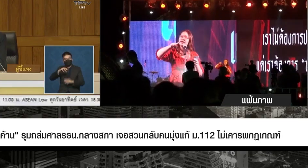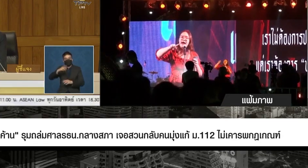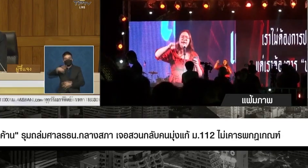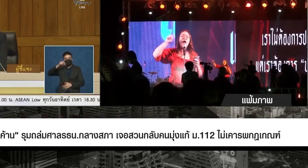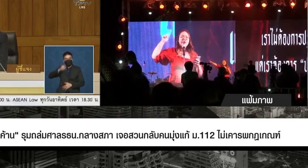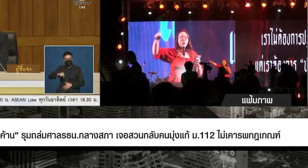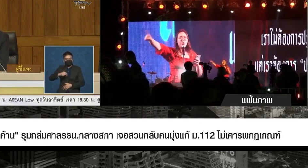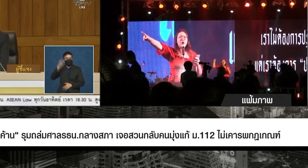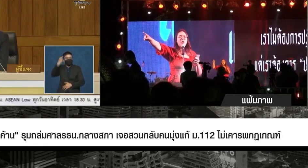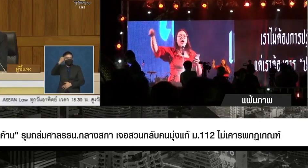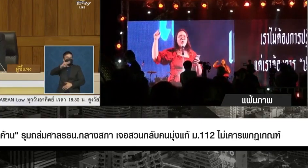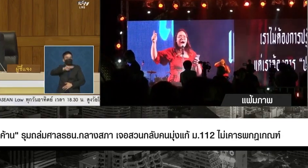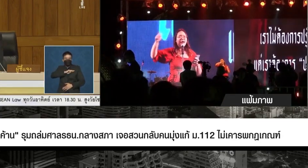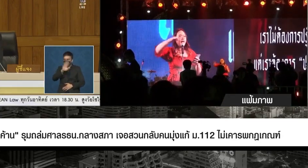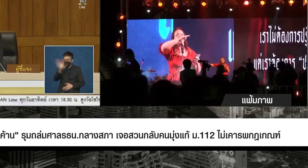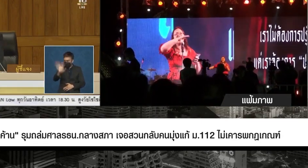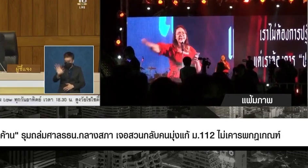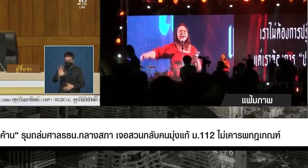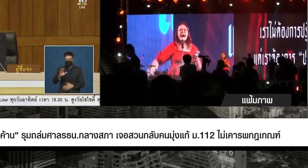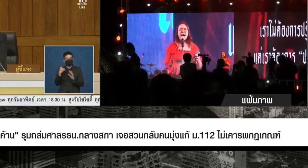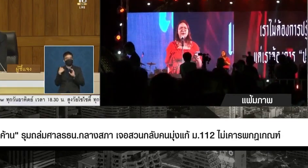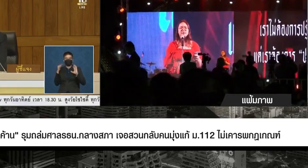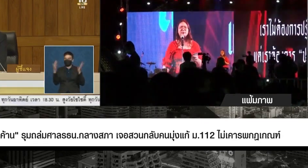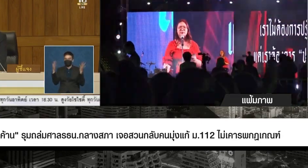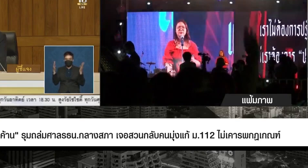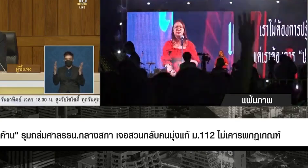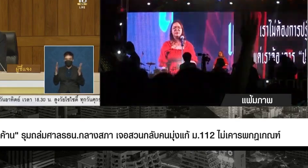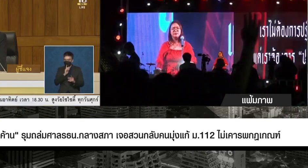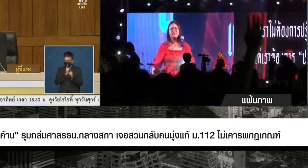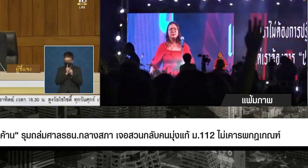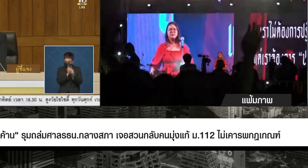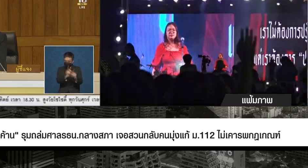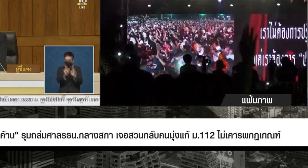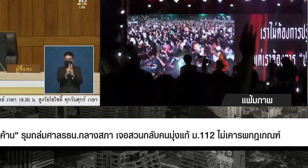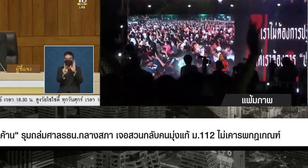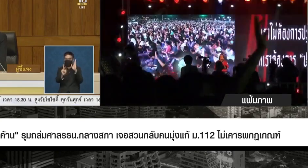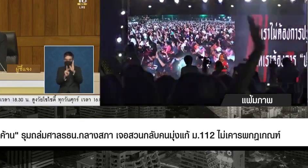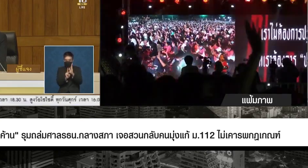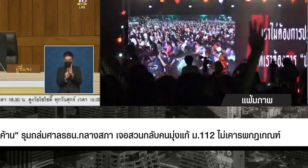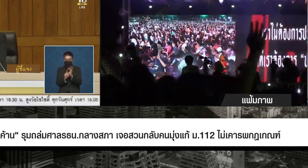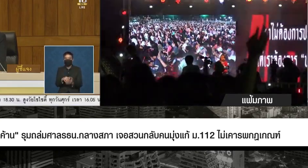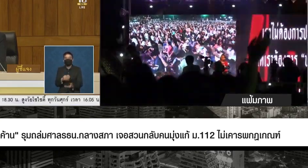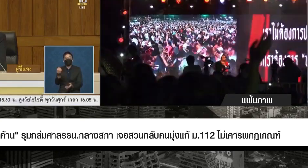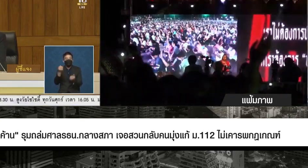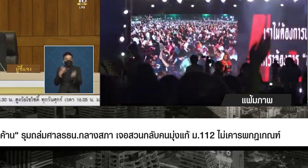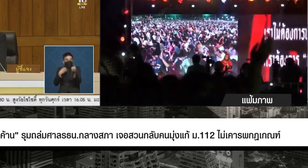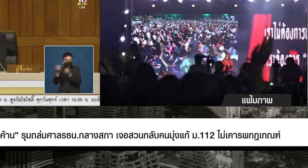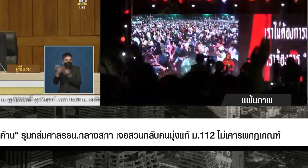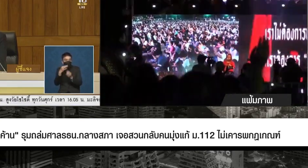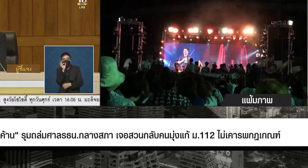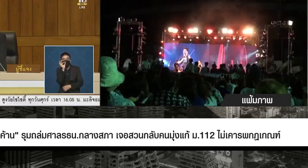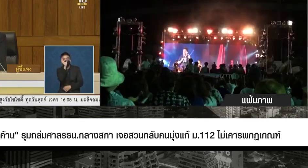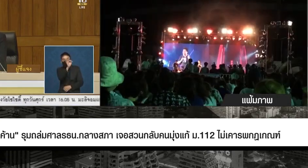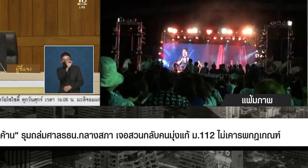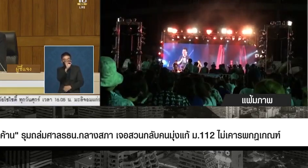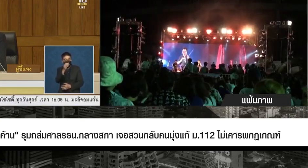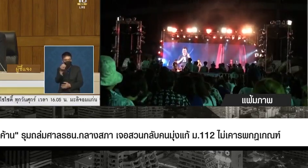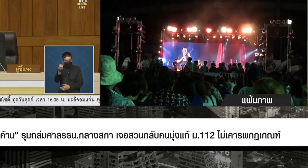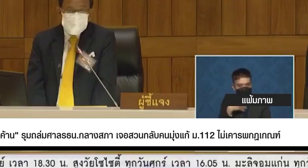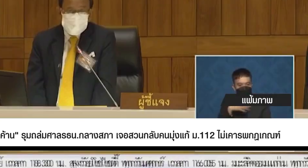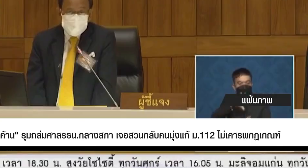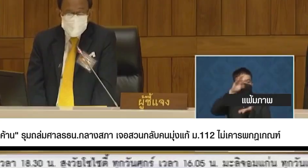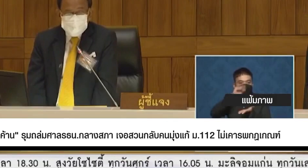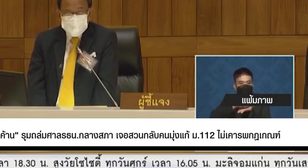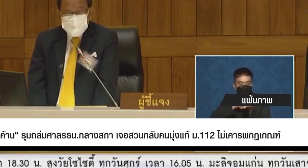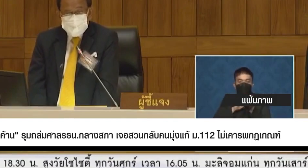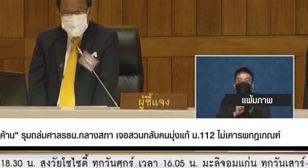องซึ่งไม่มีเรื่องเหล่านั้นแต่อย่างใดนะครับแม้แต่การรับคำร้องไว้พิจารณานะครับผู้ร้องได้